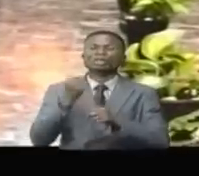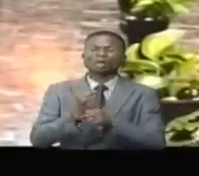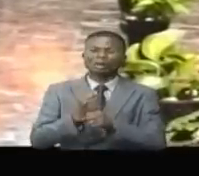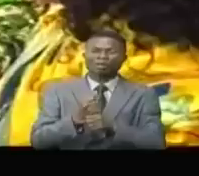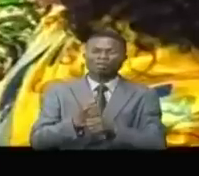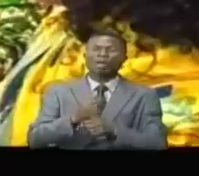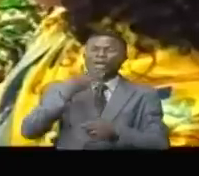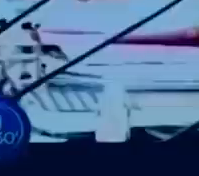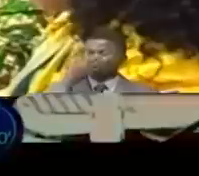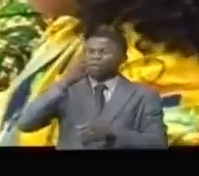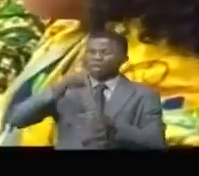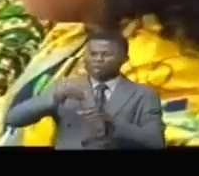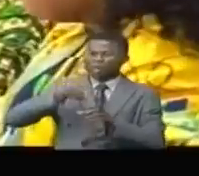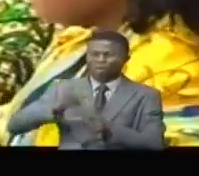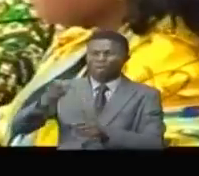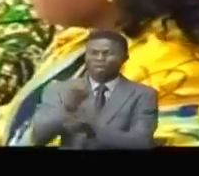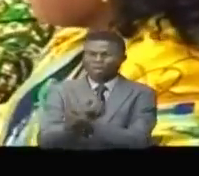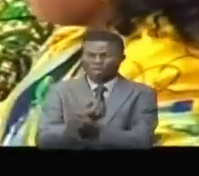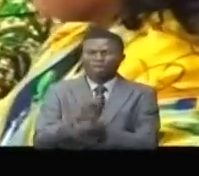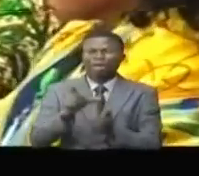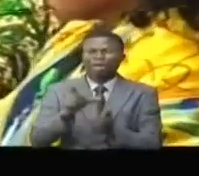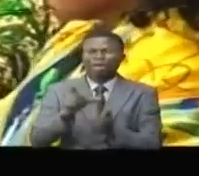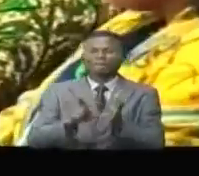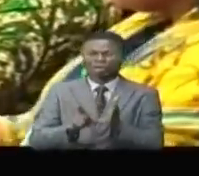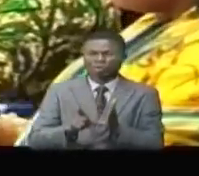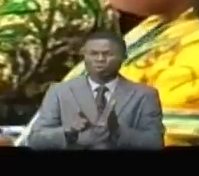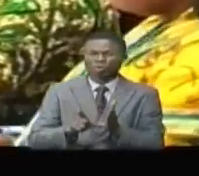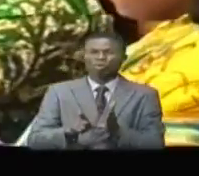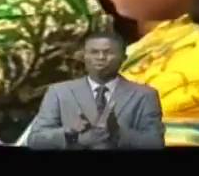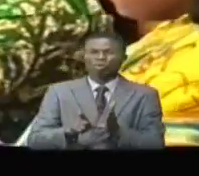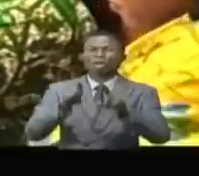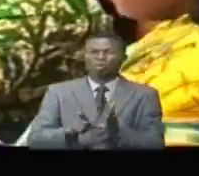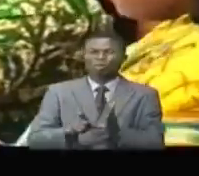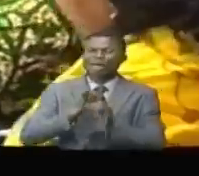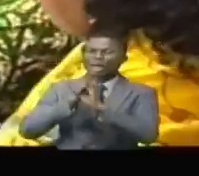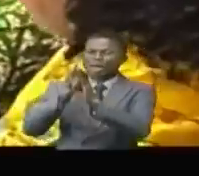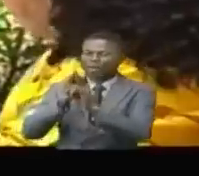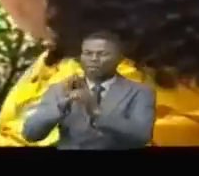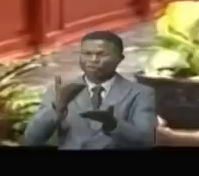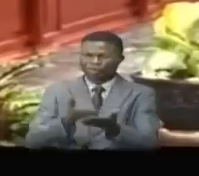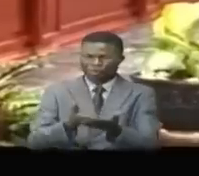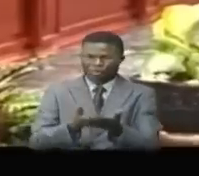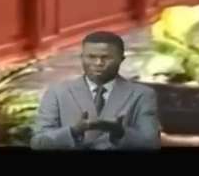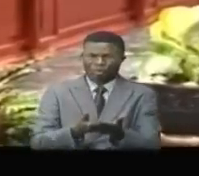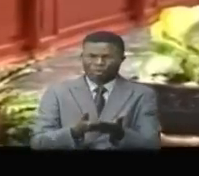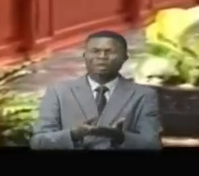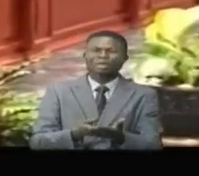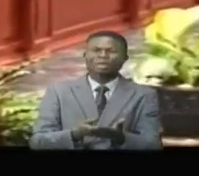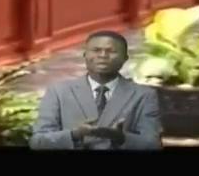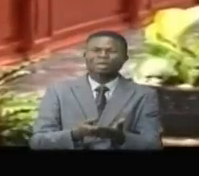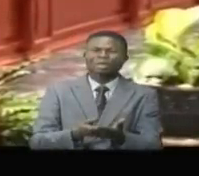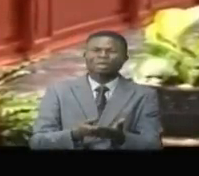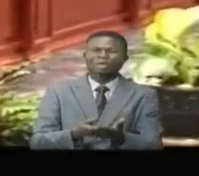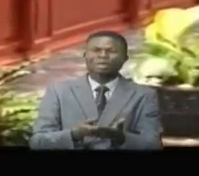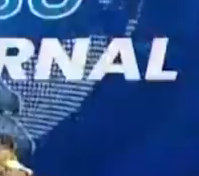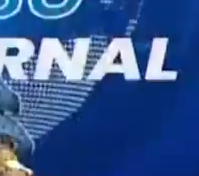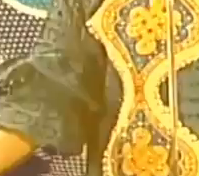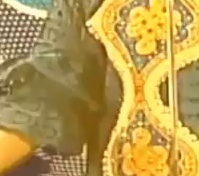ces secteurs respectent les normes établies et que les données irrelatives soient bien tenues.